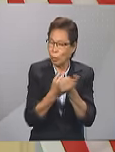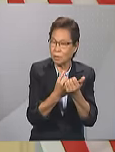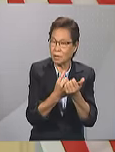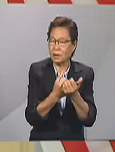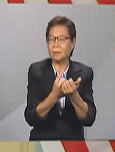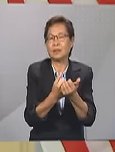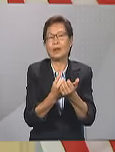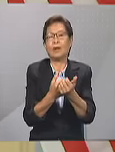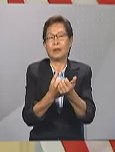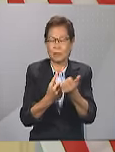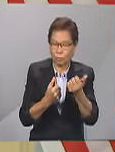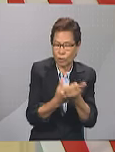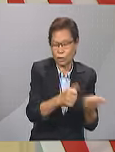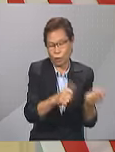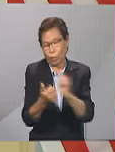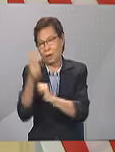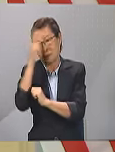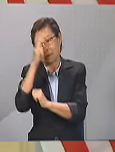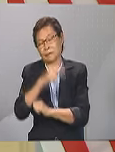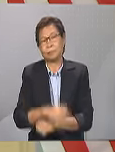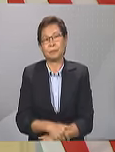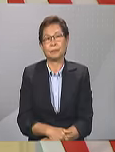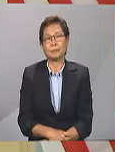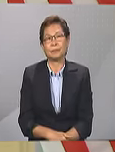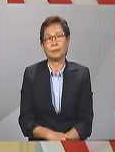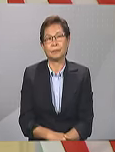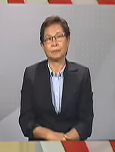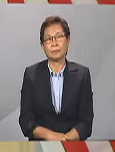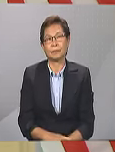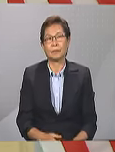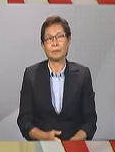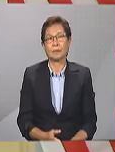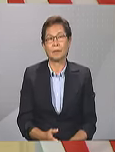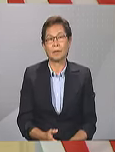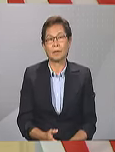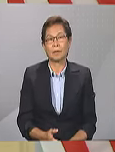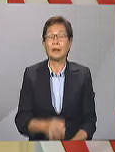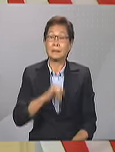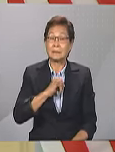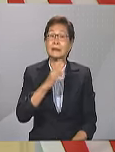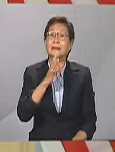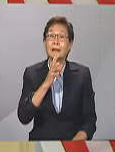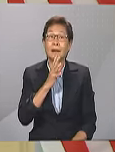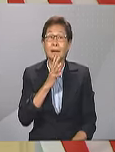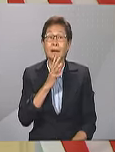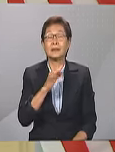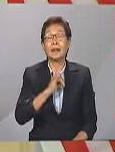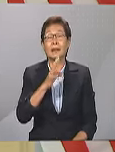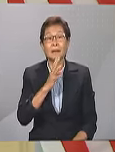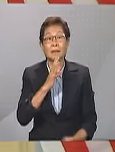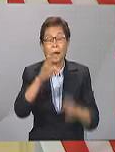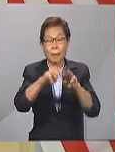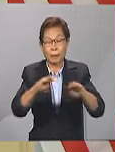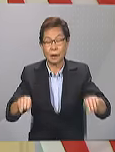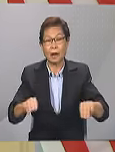terus ditanggung oleh kerajaan dan yang saya sebutkan tadi adalah pelajar-pelajar di